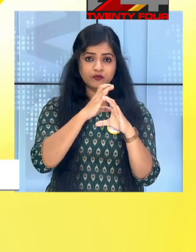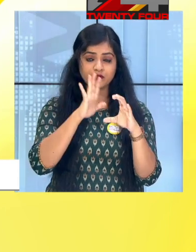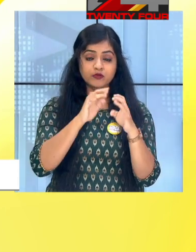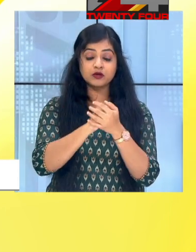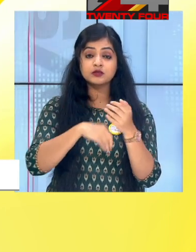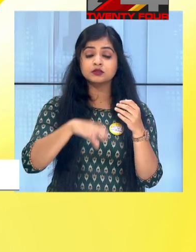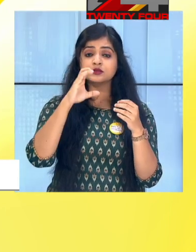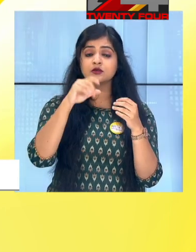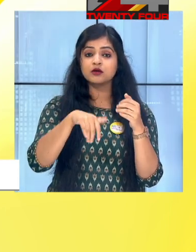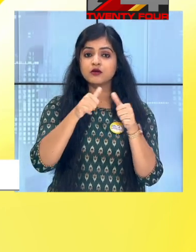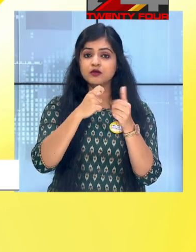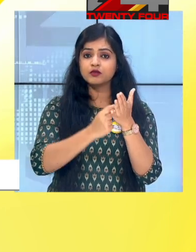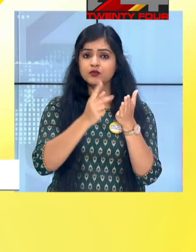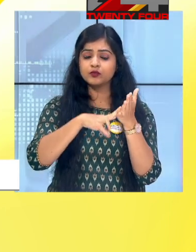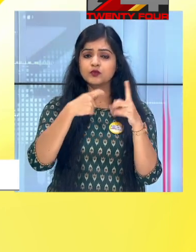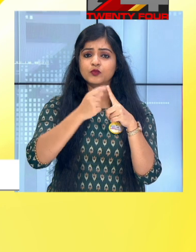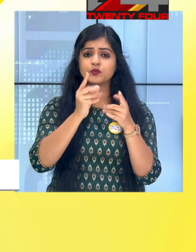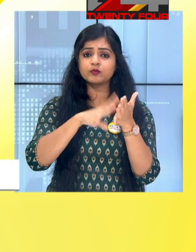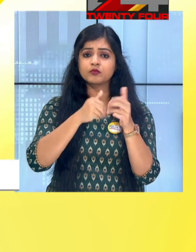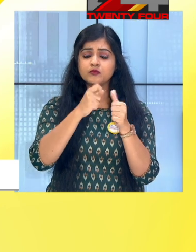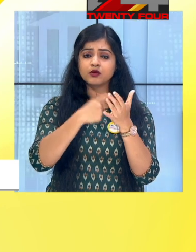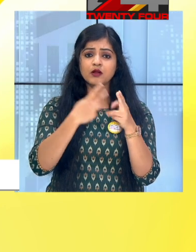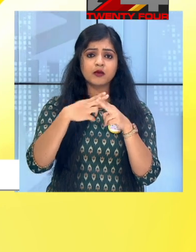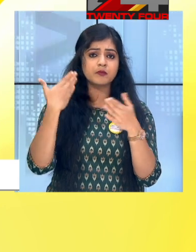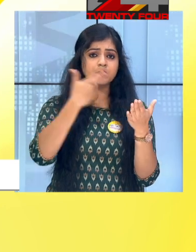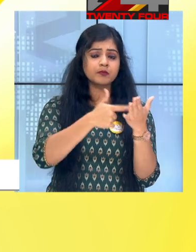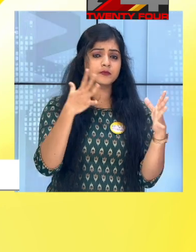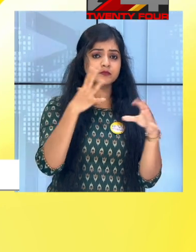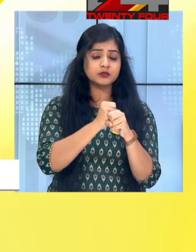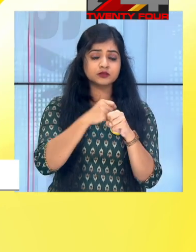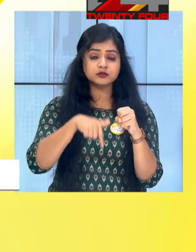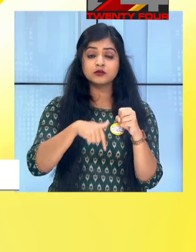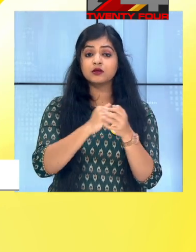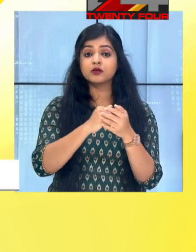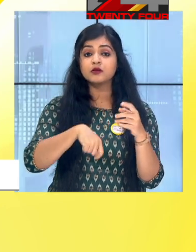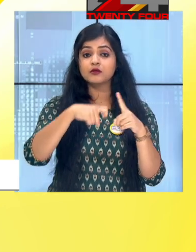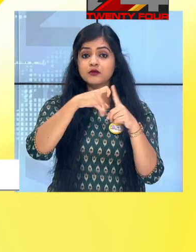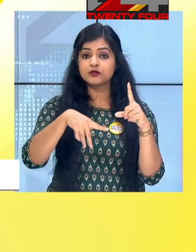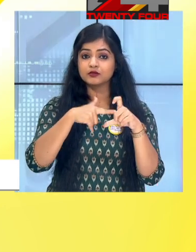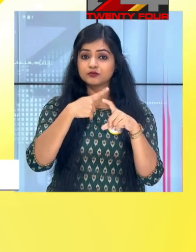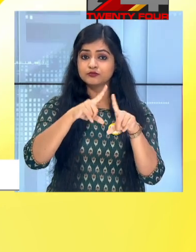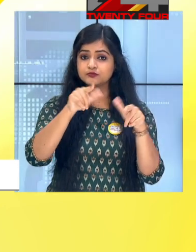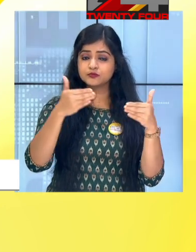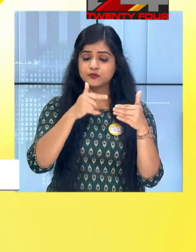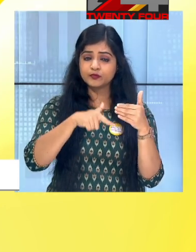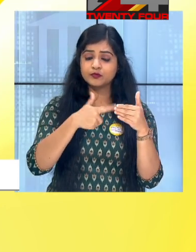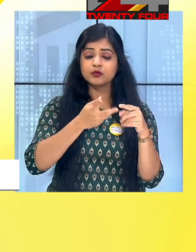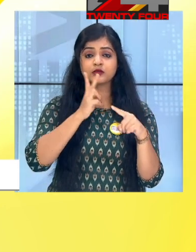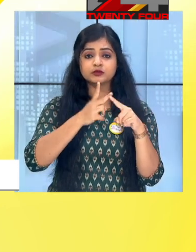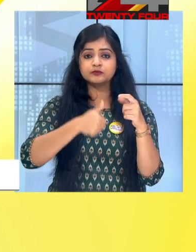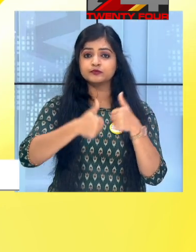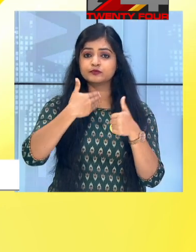അരുൺകുമാറിന്റെ പേരില്ല എന്നുള്ളത് സംസ്ഥാന എക്സിക്യൂട്ടീവിനടക്കം വലിയ ചർച്ചയായി. ഒടുവിൽ സംസ്ഥാന എക്സിക്യൂട്ടീവ് CA അരുൺകുമാർ തന്നെ മത്സരിക്കട്ടെ